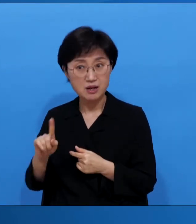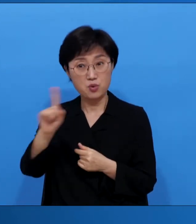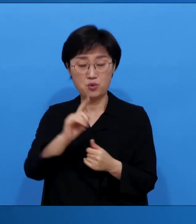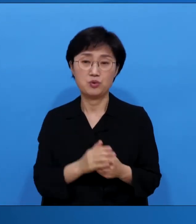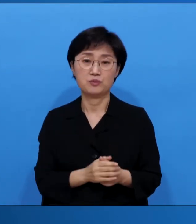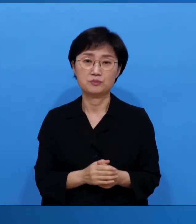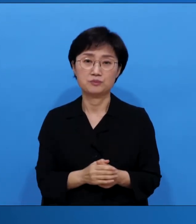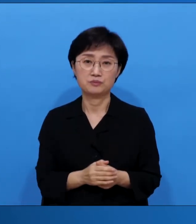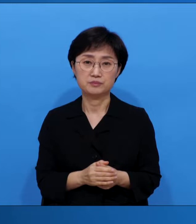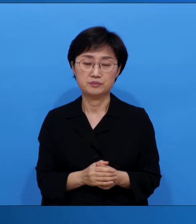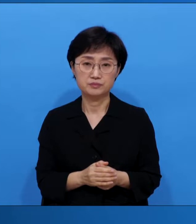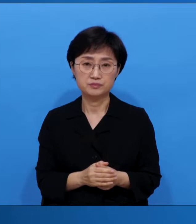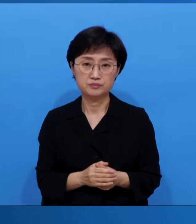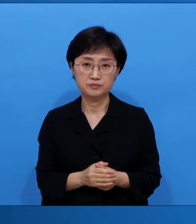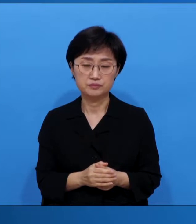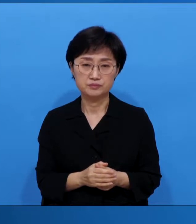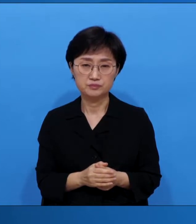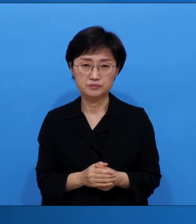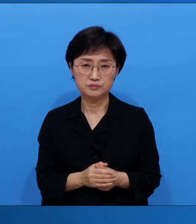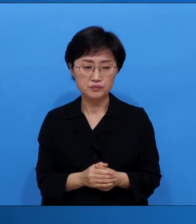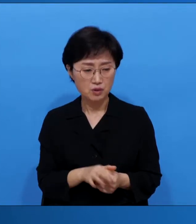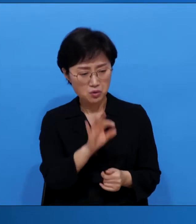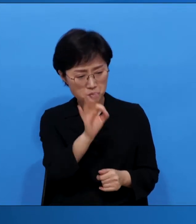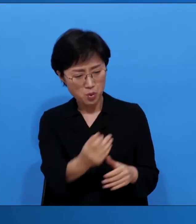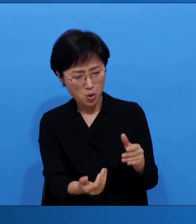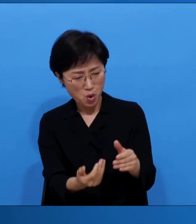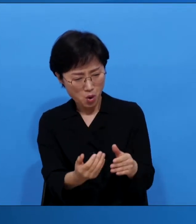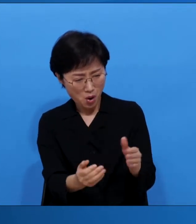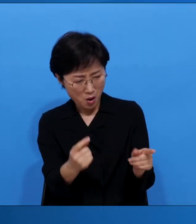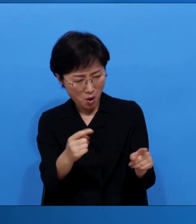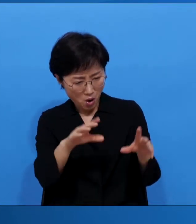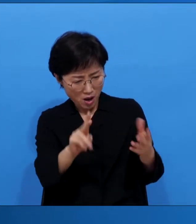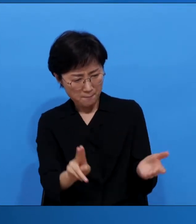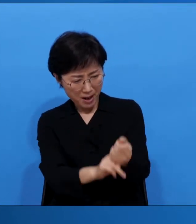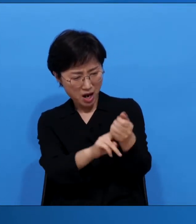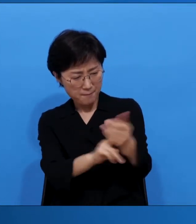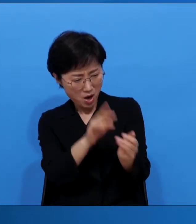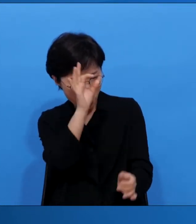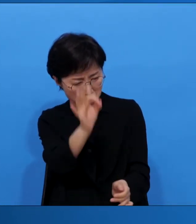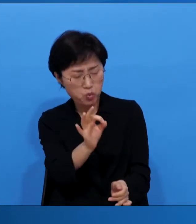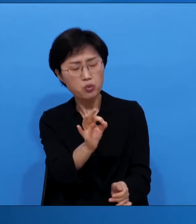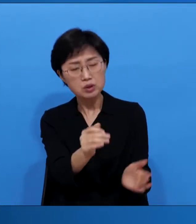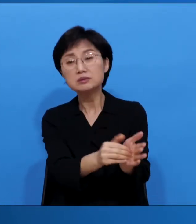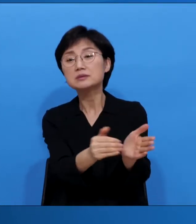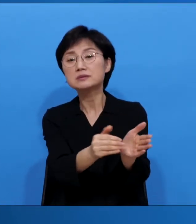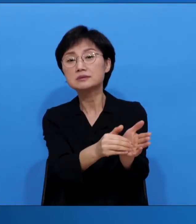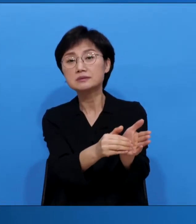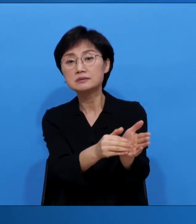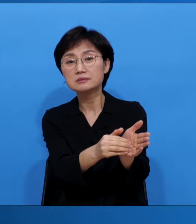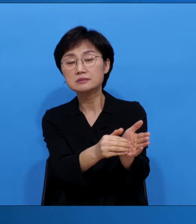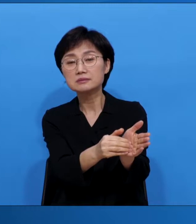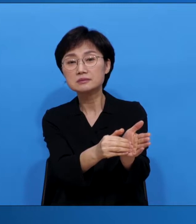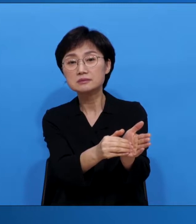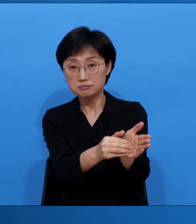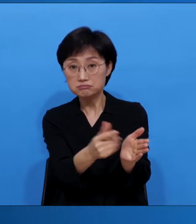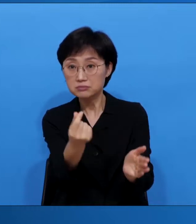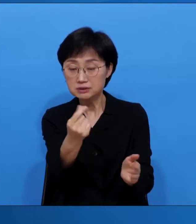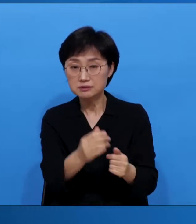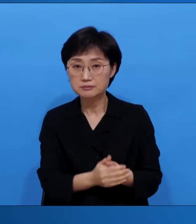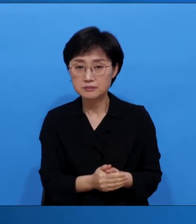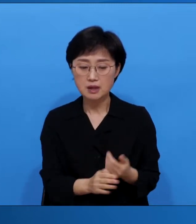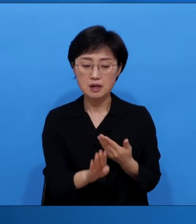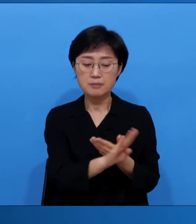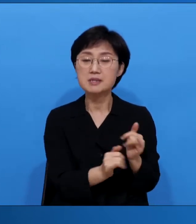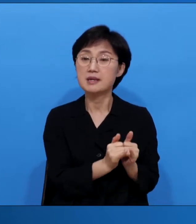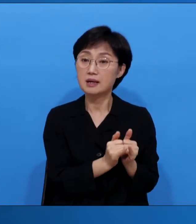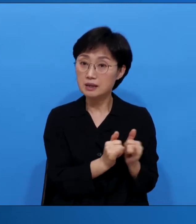그러고 놀라고 그러고 뭐 사라진 겁니다. Because they're just startled and amazed, and with that, they vanish after a while. 바리새인들은요,